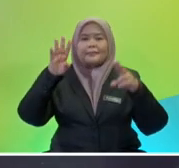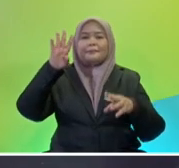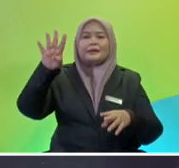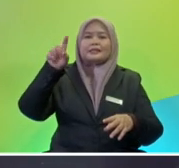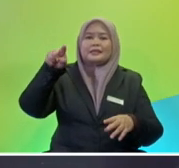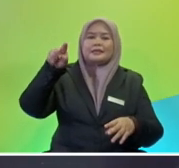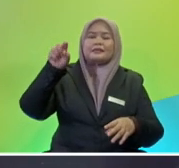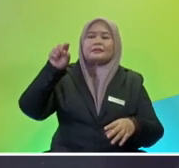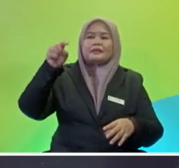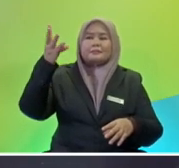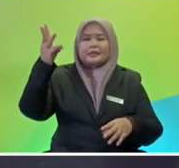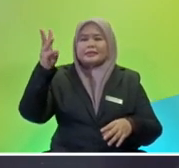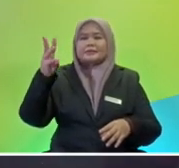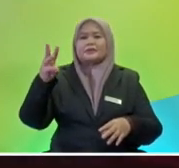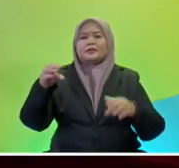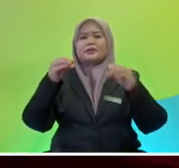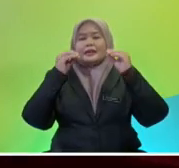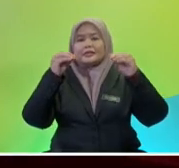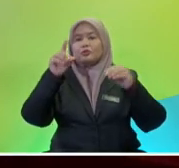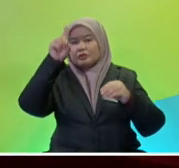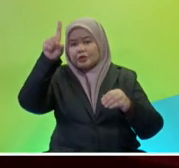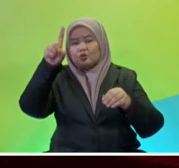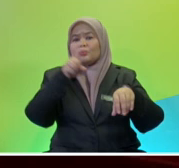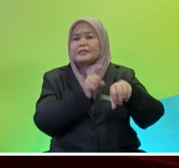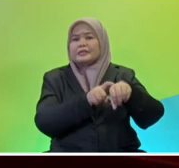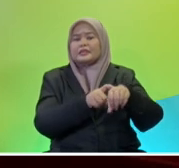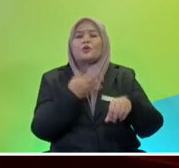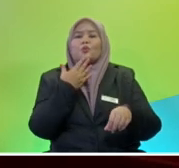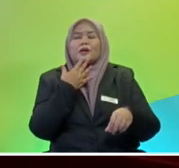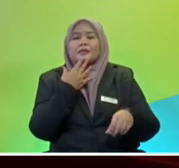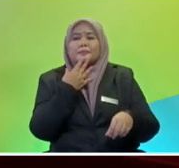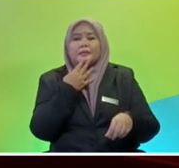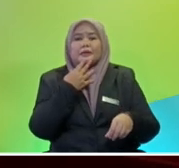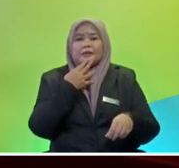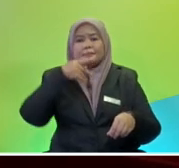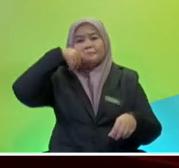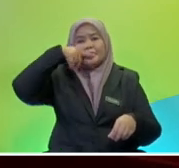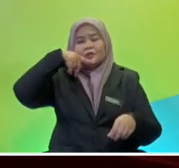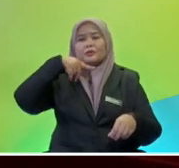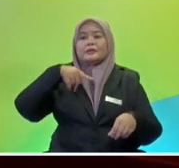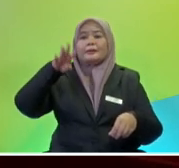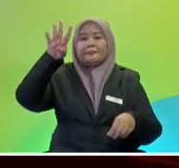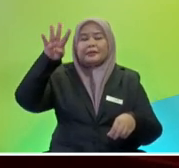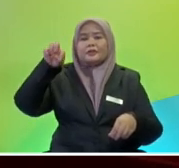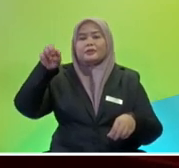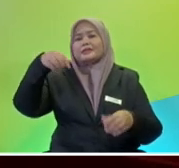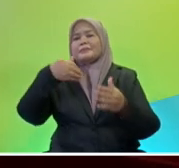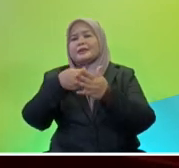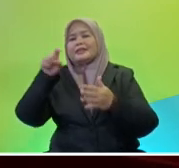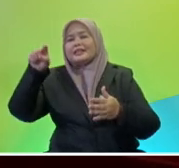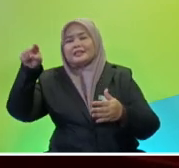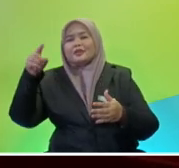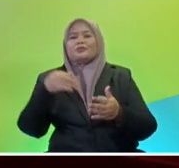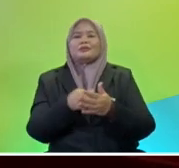4.16.1 itu satu masuk yang warna merah yang butuh 4.6.2 sampai